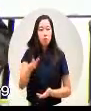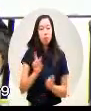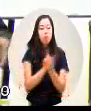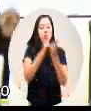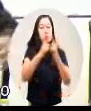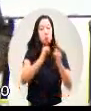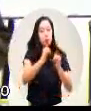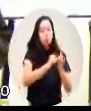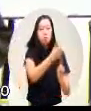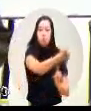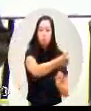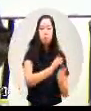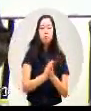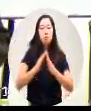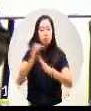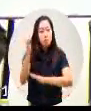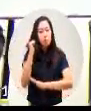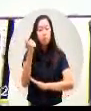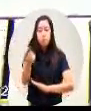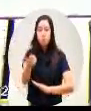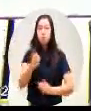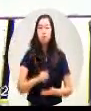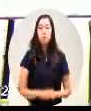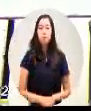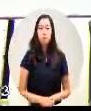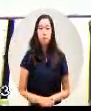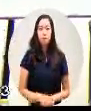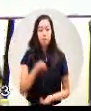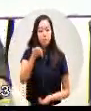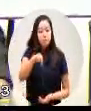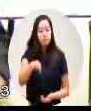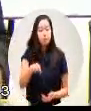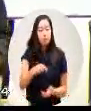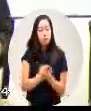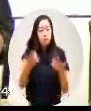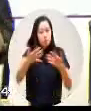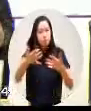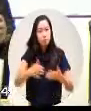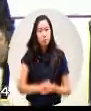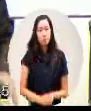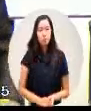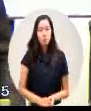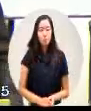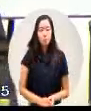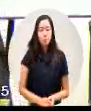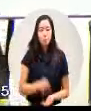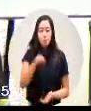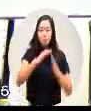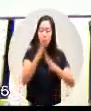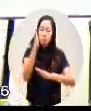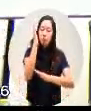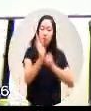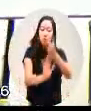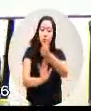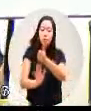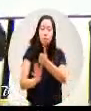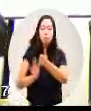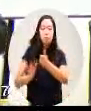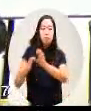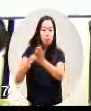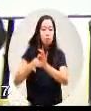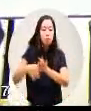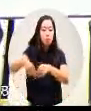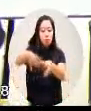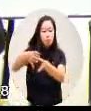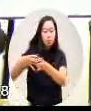也好，对市政府也好。啊，所以我希望讲这部分啦，吼啊，安尼市府相关团队啊，尽快